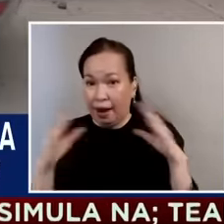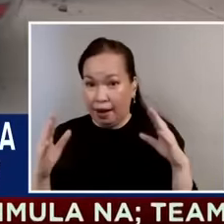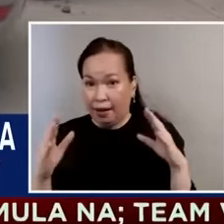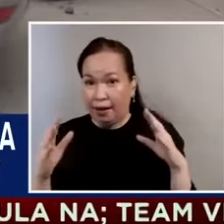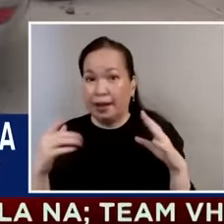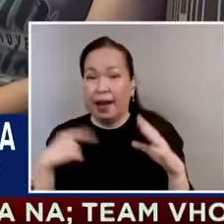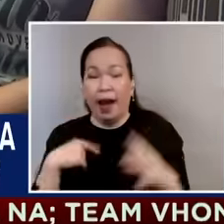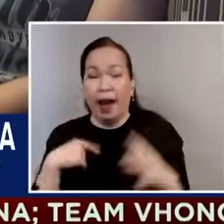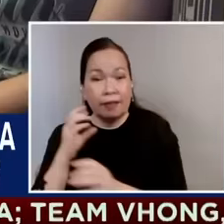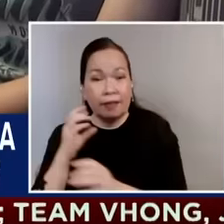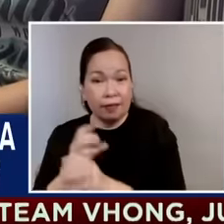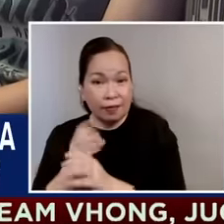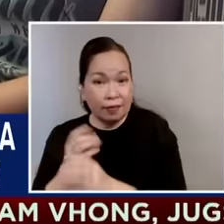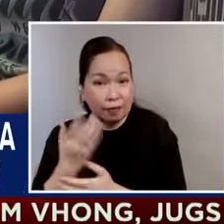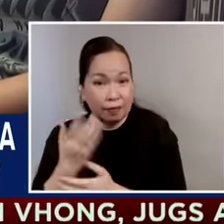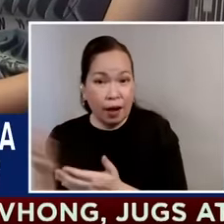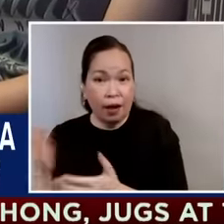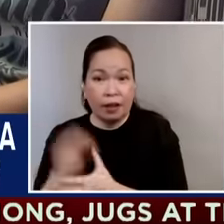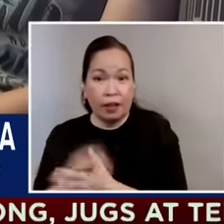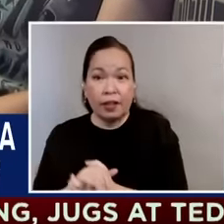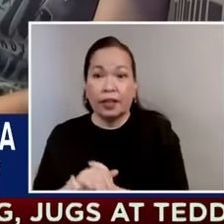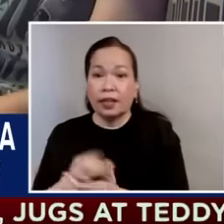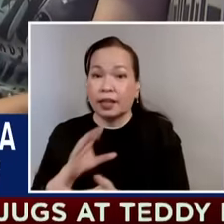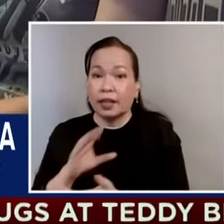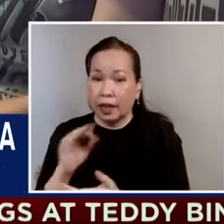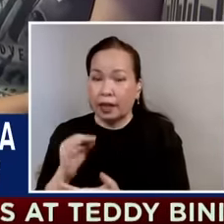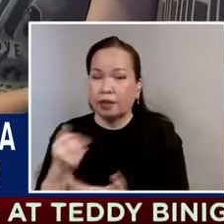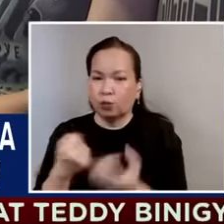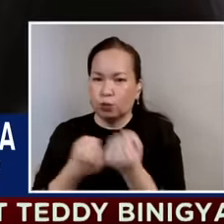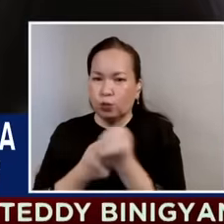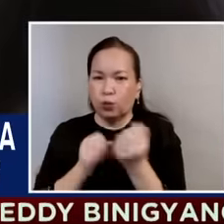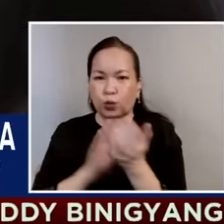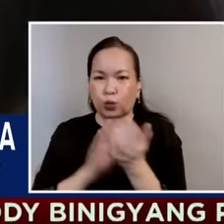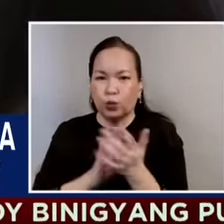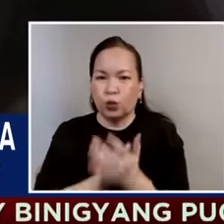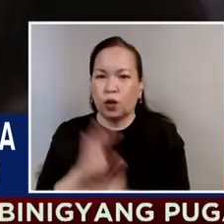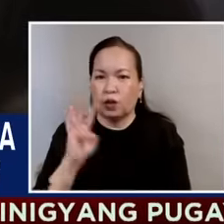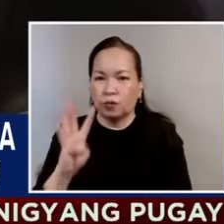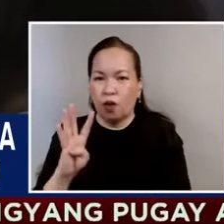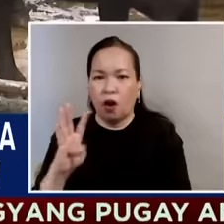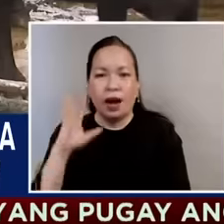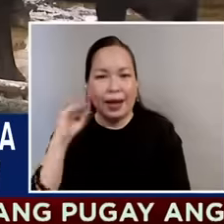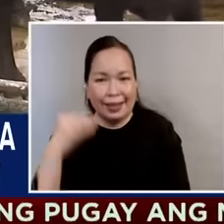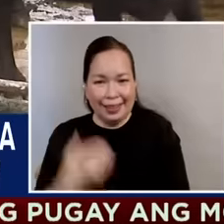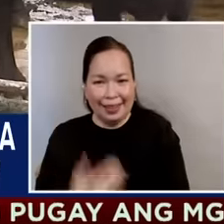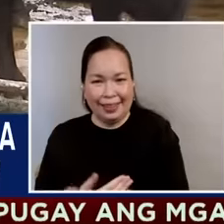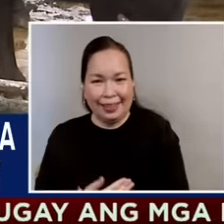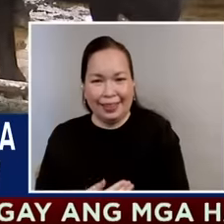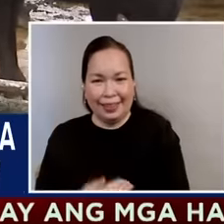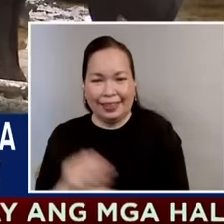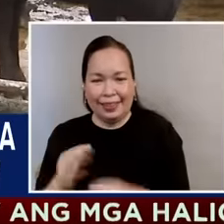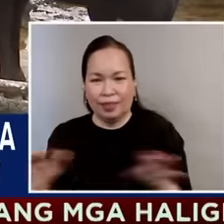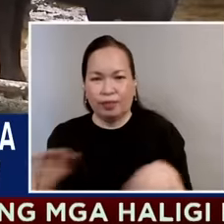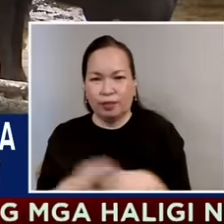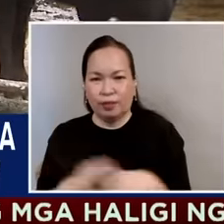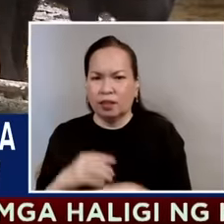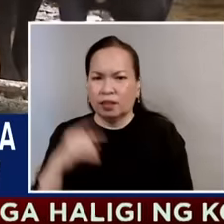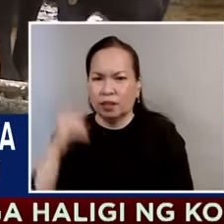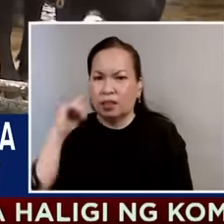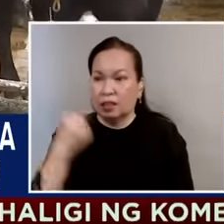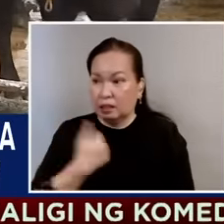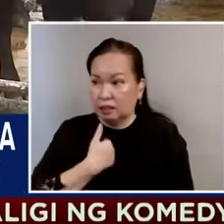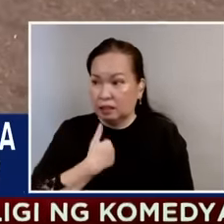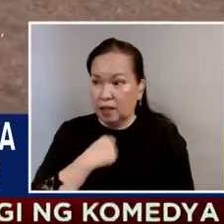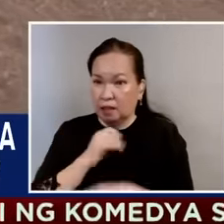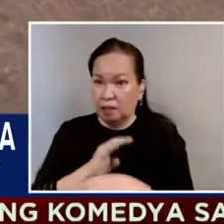ng sasakyan, at napag-aaral pa niya ang apat na mga anak. Kasi kung iisipin mo, hindi ka magkayod talaga yung